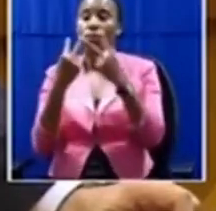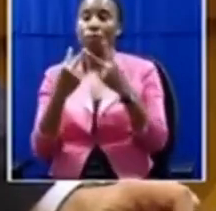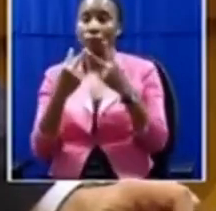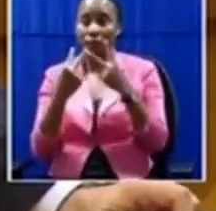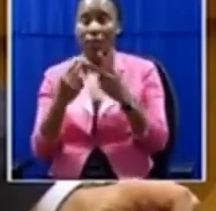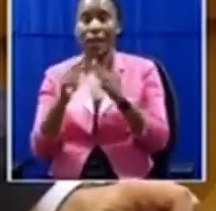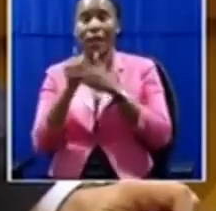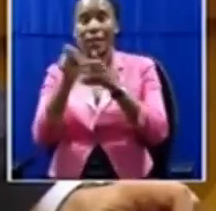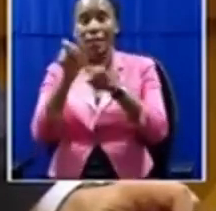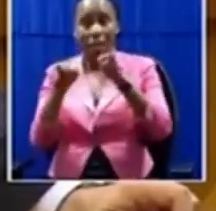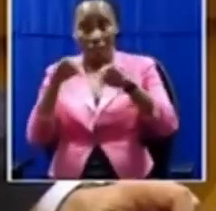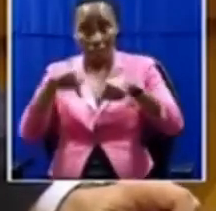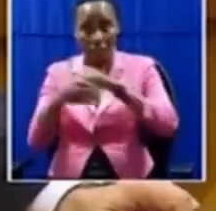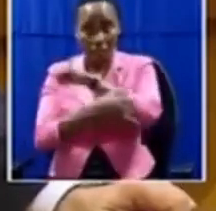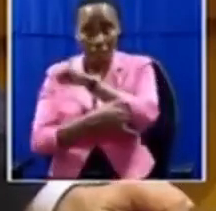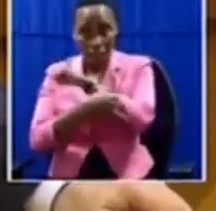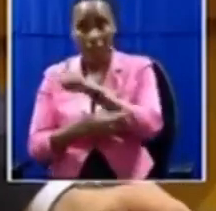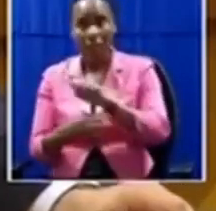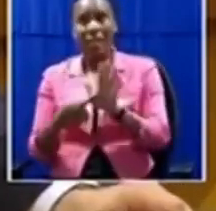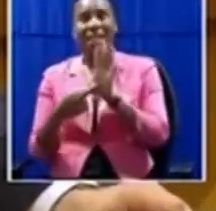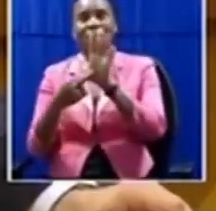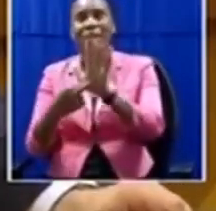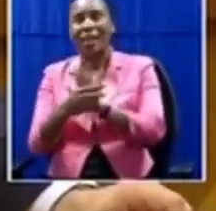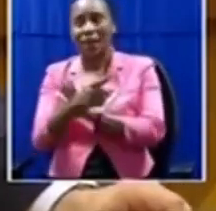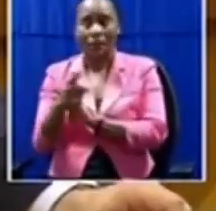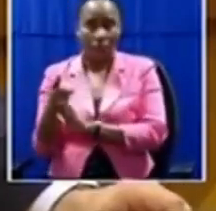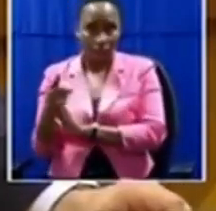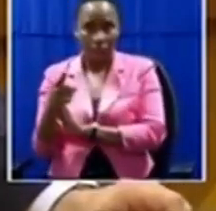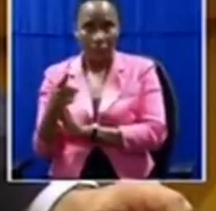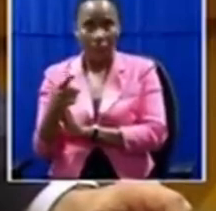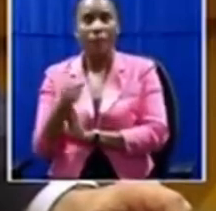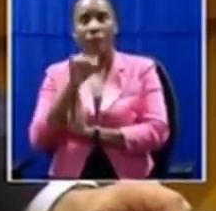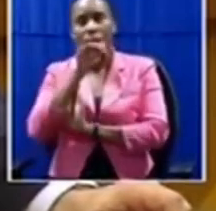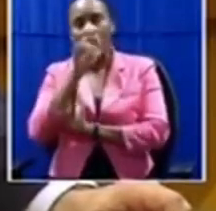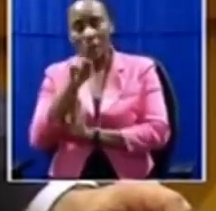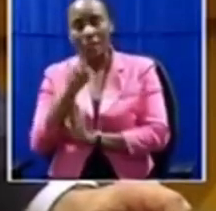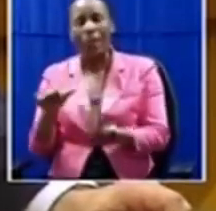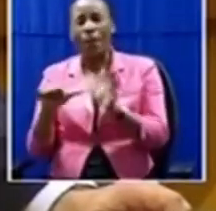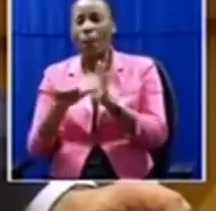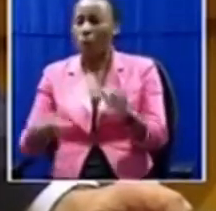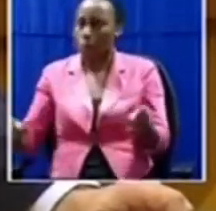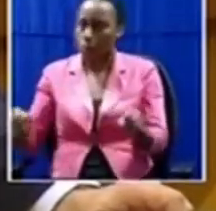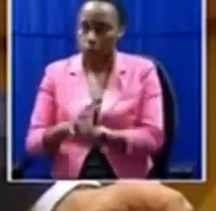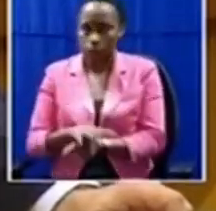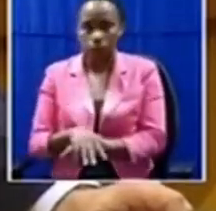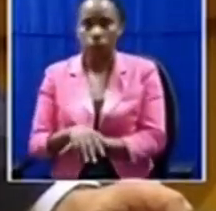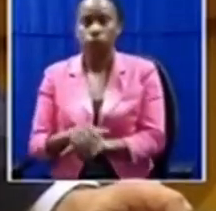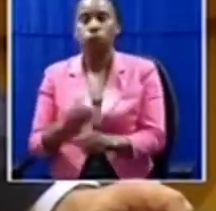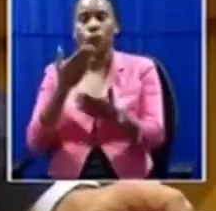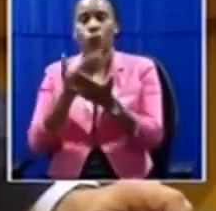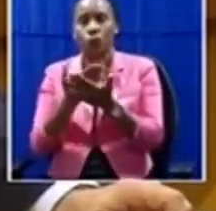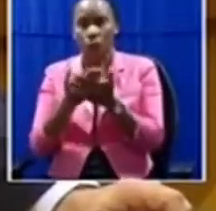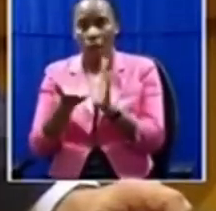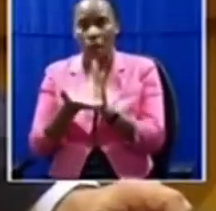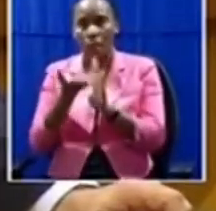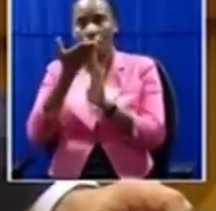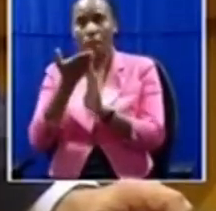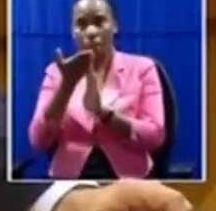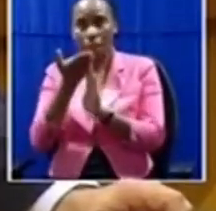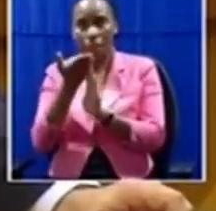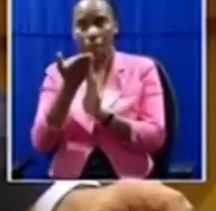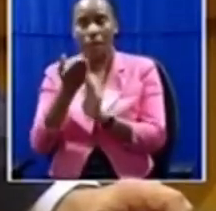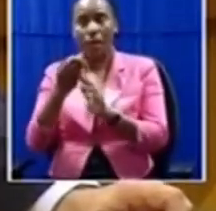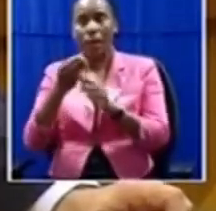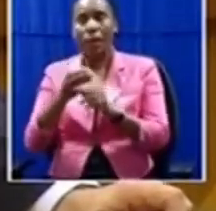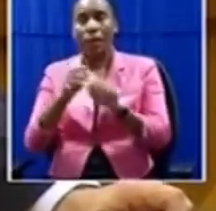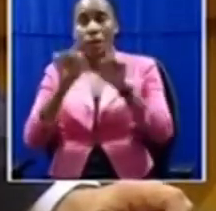piece op hom gedoen het. Sy benadering tot alles is oor die algemeen baie lig, en ek voel daar word nou oor hom geloop.